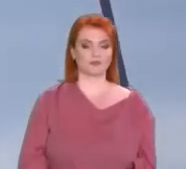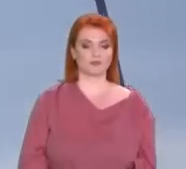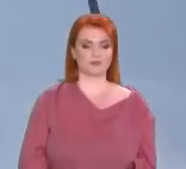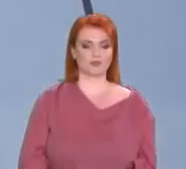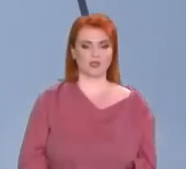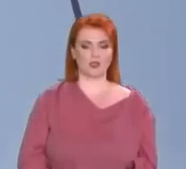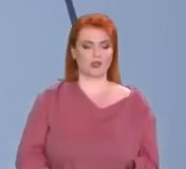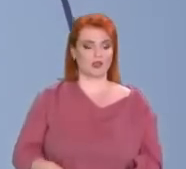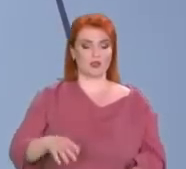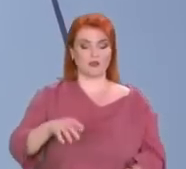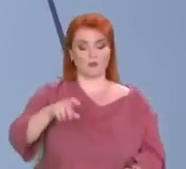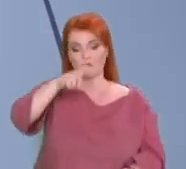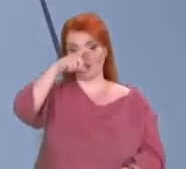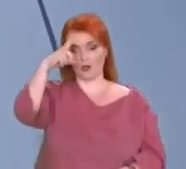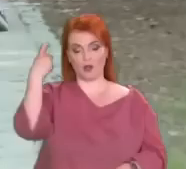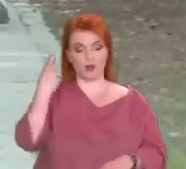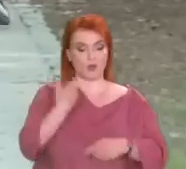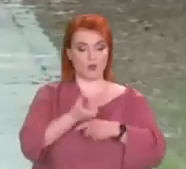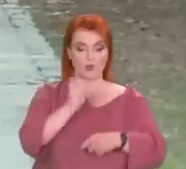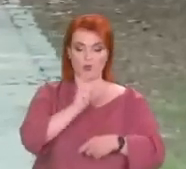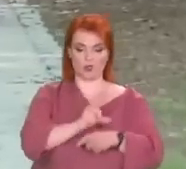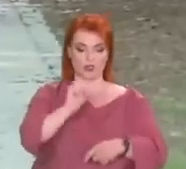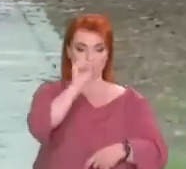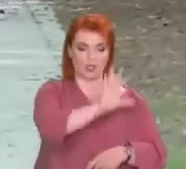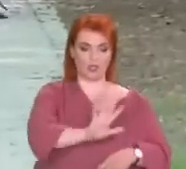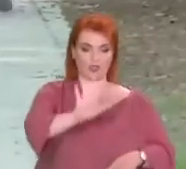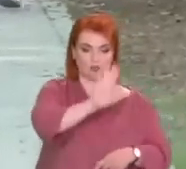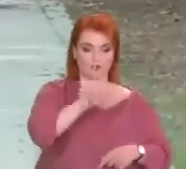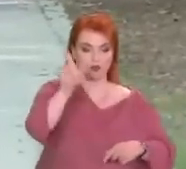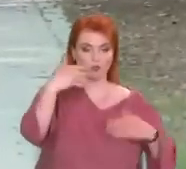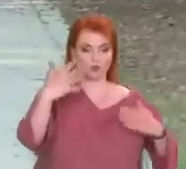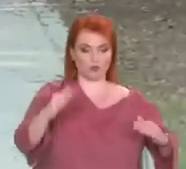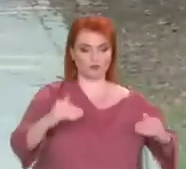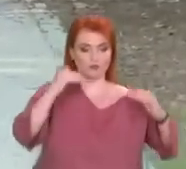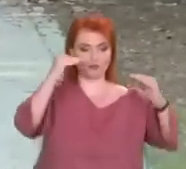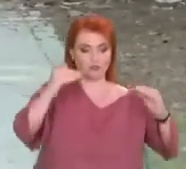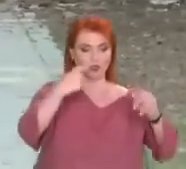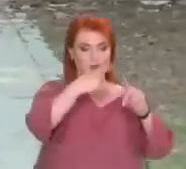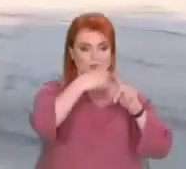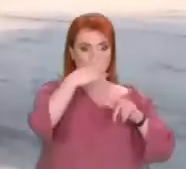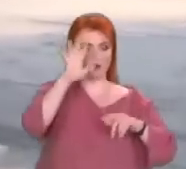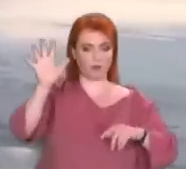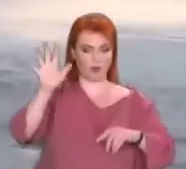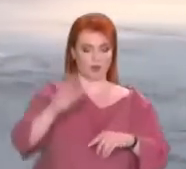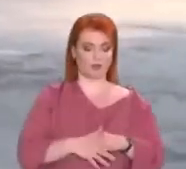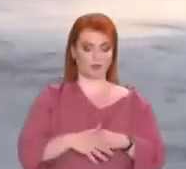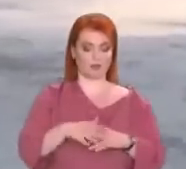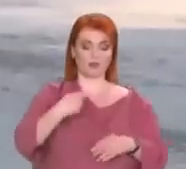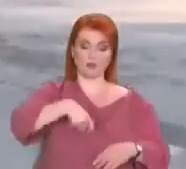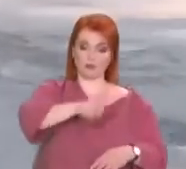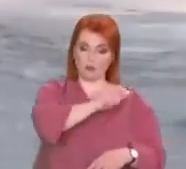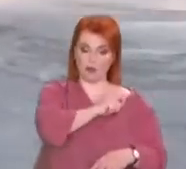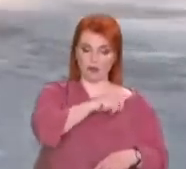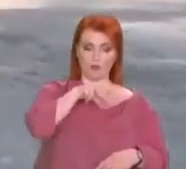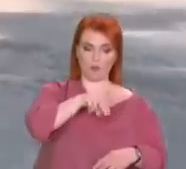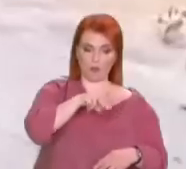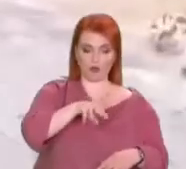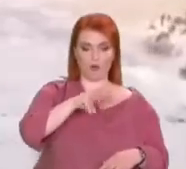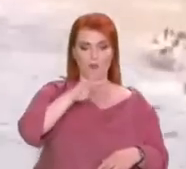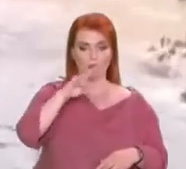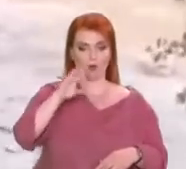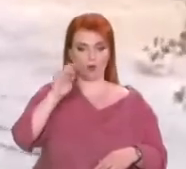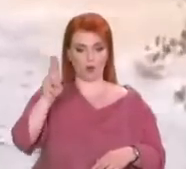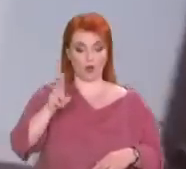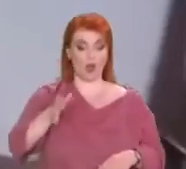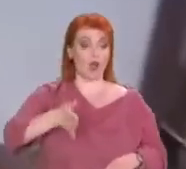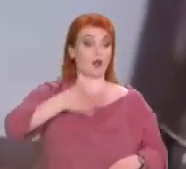Vreme extremă dă bătăi de cap europenilor, temperaturi de peste 40 de grade Celsius s-au înregistrat în Spania, Portugalia și Maroc, în timp ce în